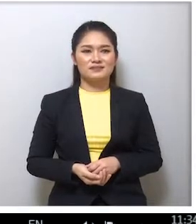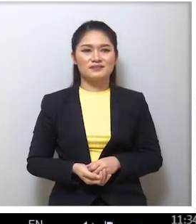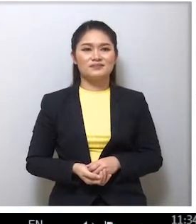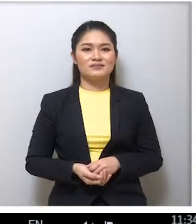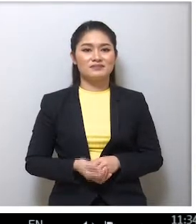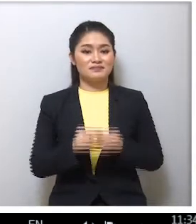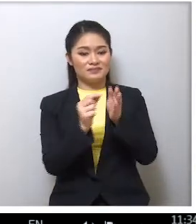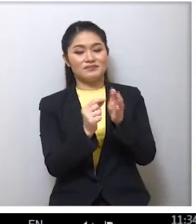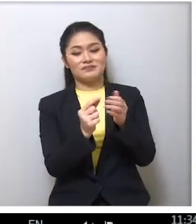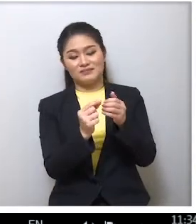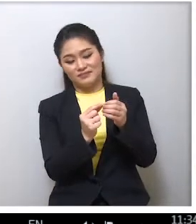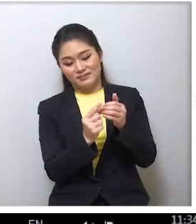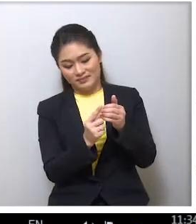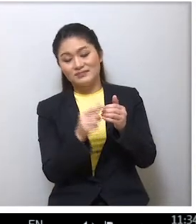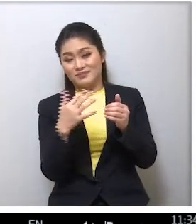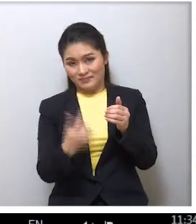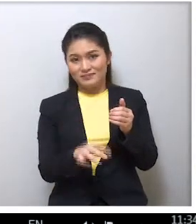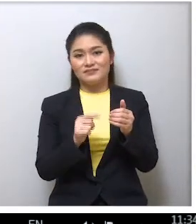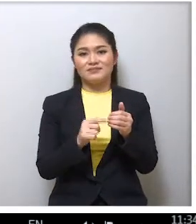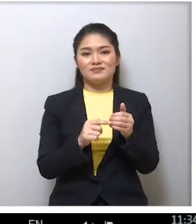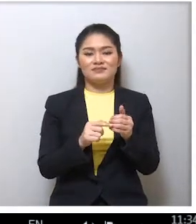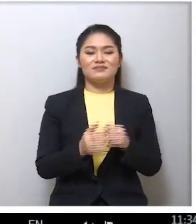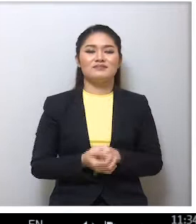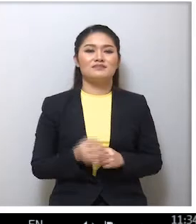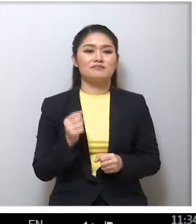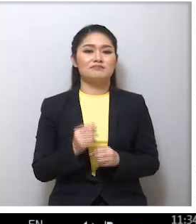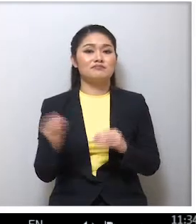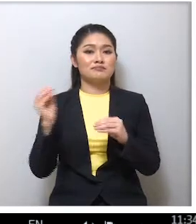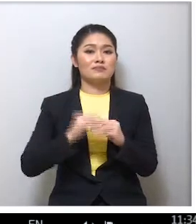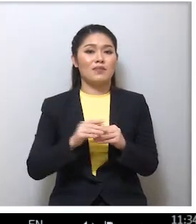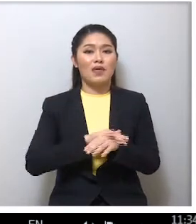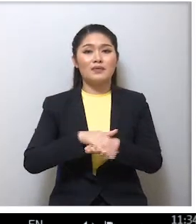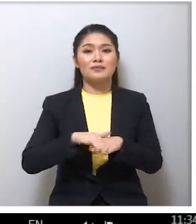เมื่อได้ความหนาที่เราต้องการแล้วนะครับเราก็จะใส่